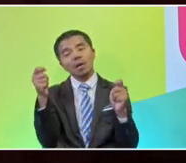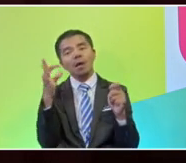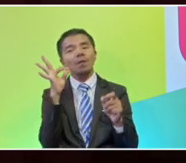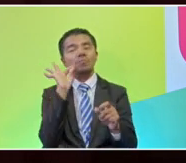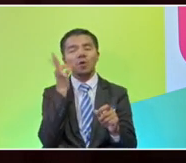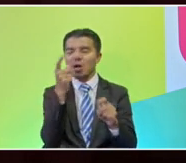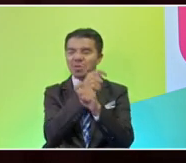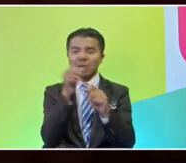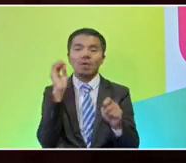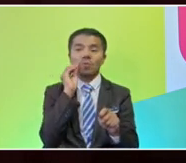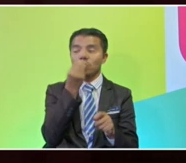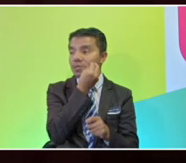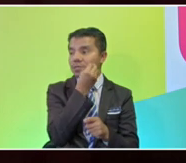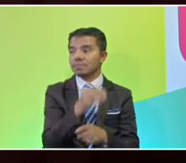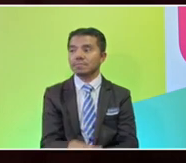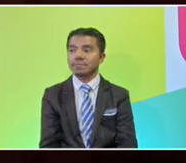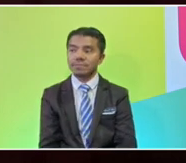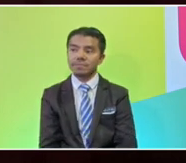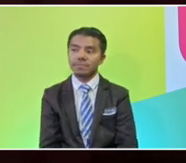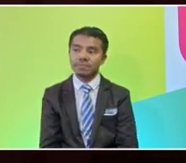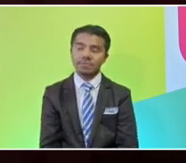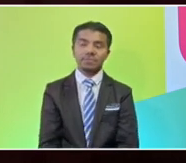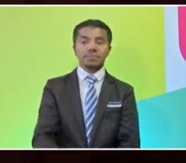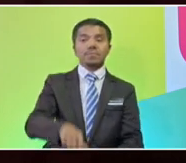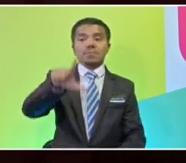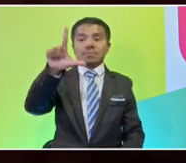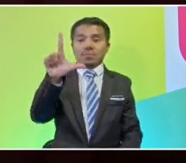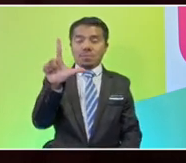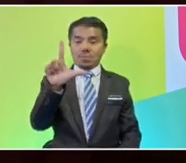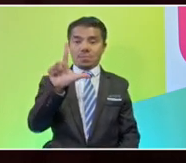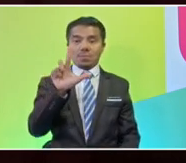seterusnya ialah lumut hati